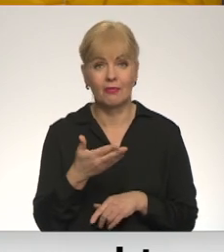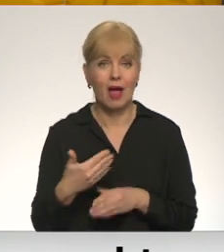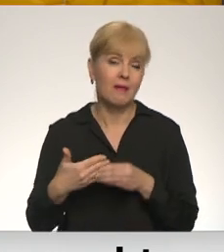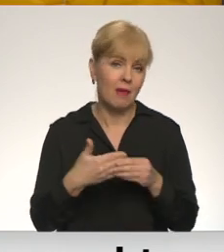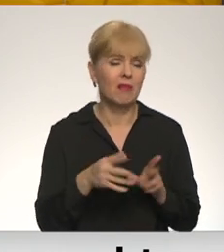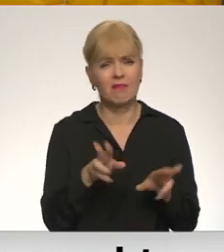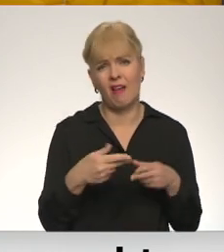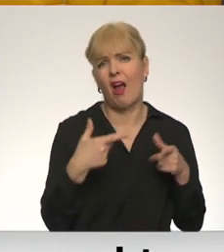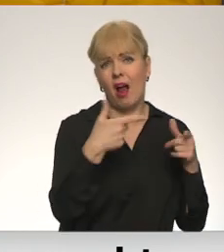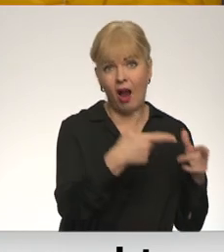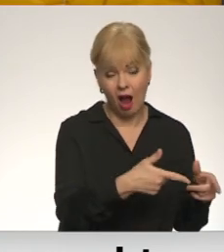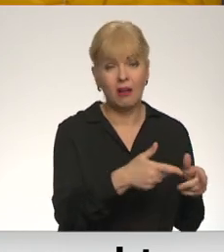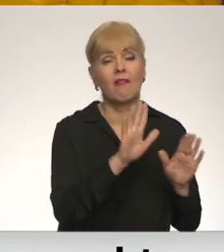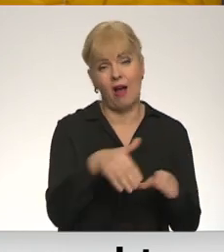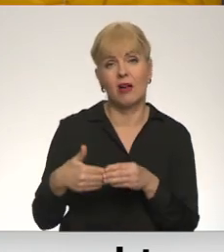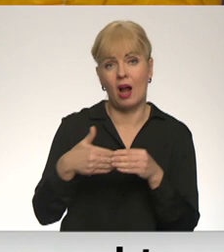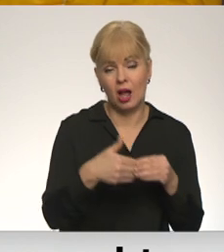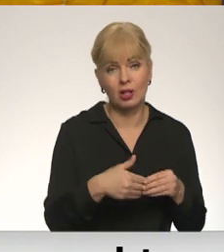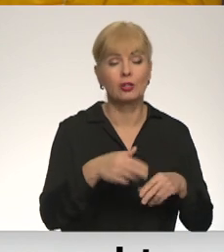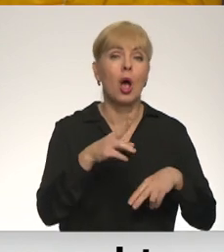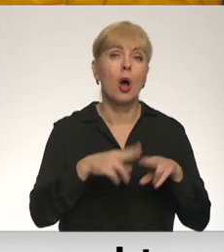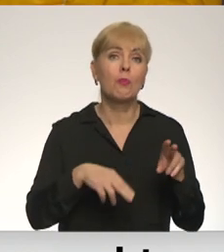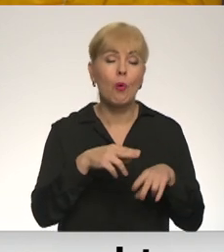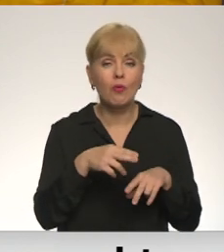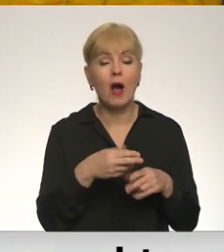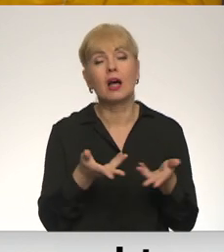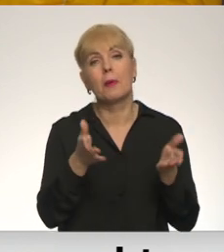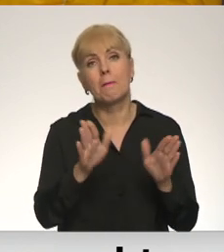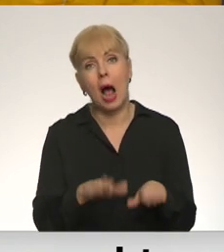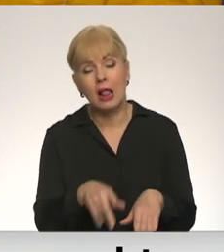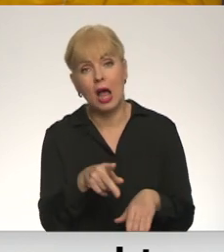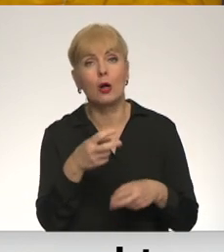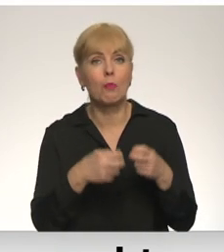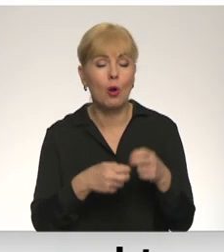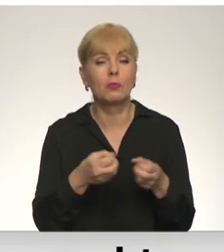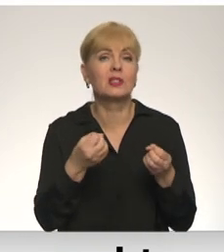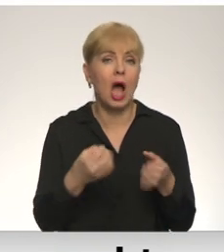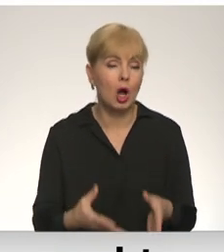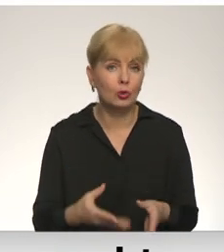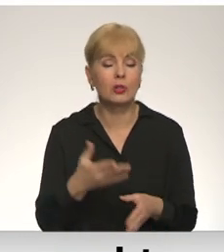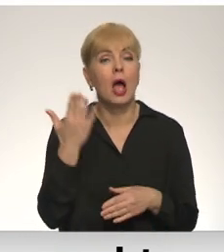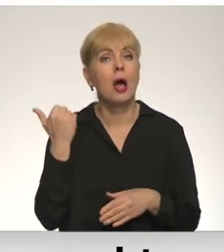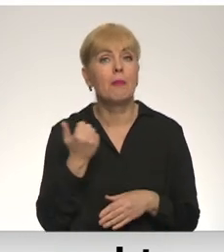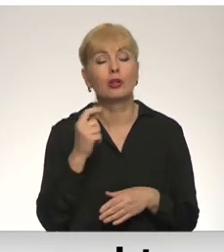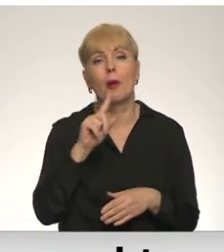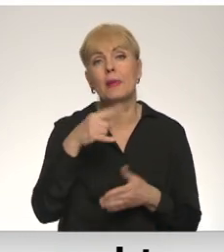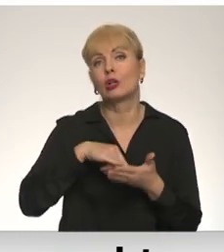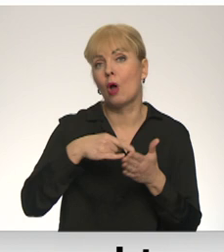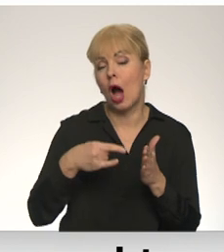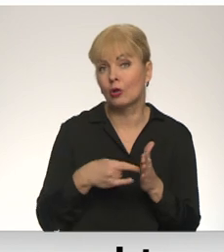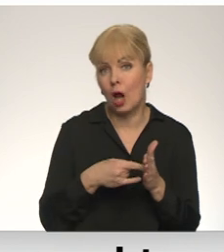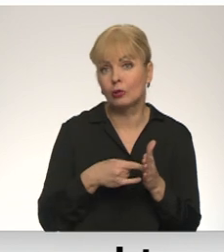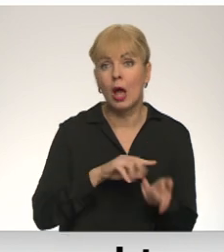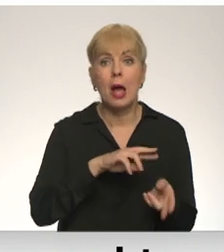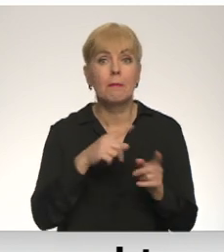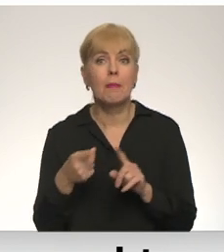mēs tārā. Tomēr tas ir izmantojums. Būvmateriāla pārpalikumi ir problēma un to sāk apzināt. Pērn kā pilota aktivitāte projektā pārēja